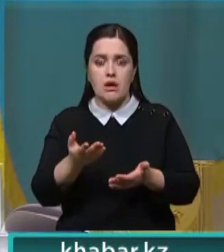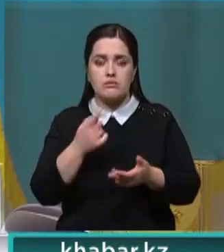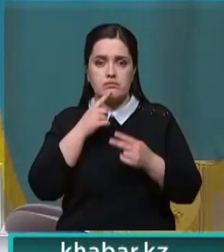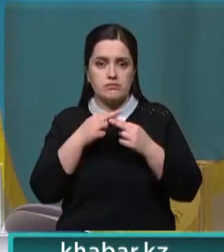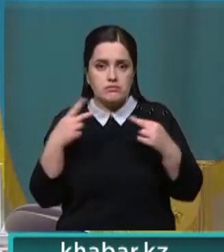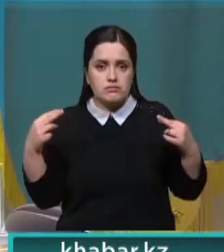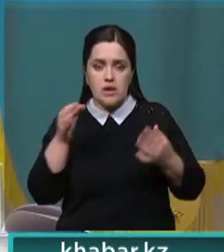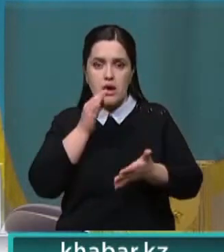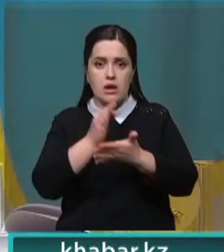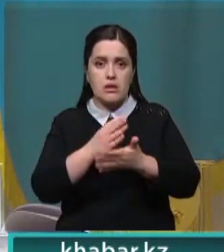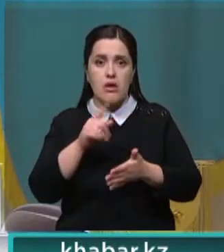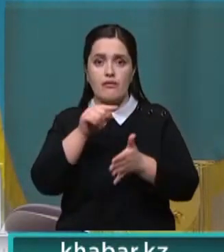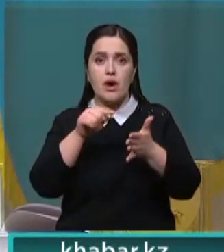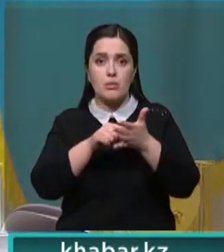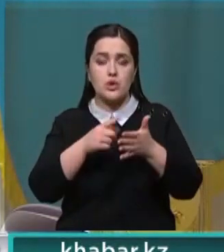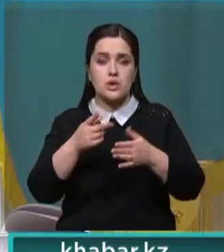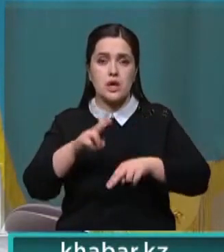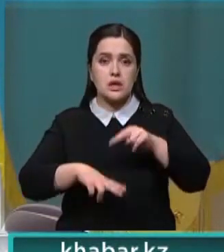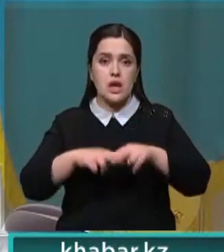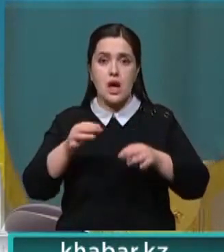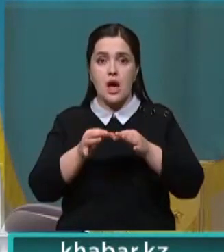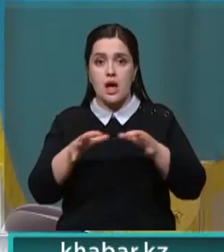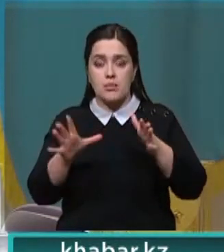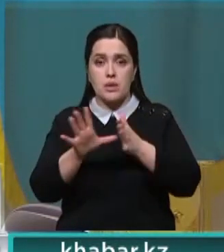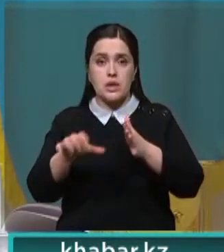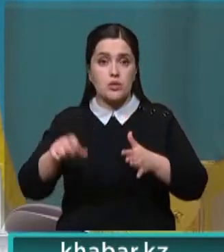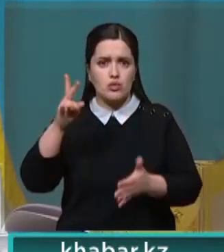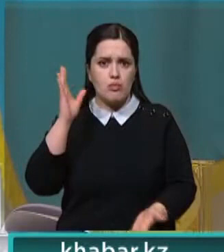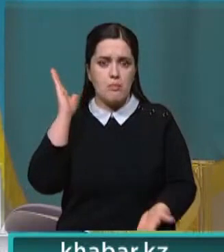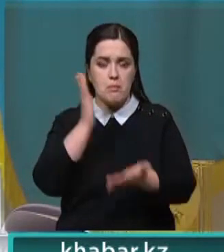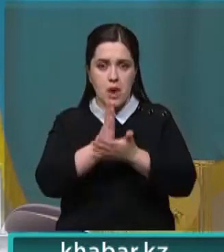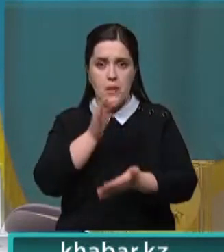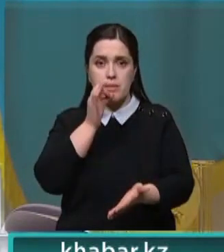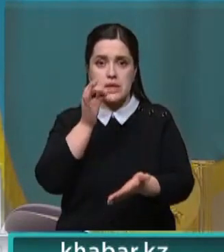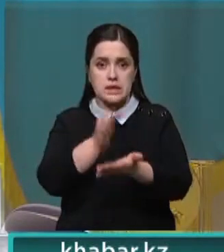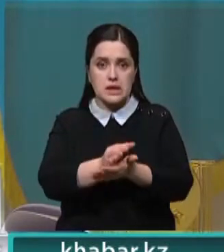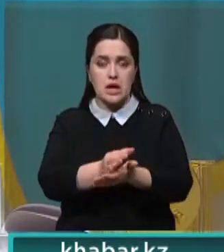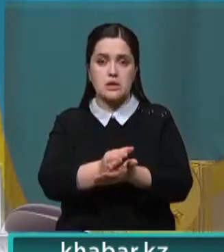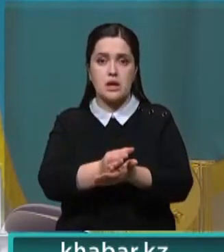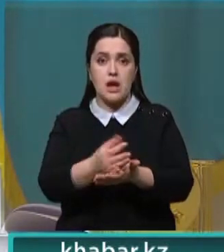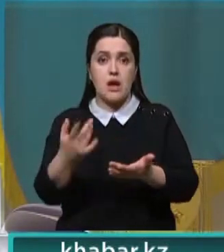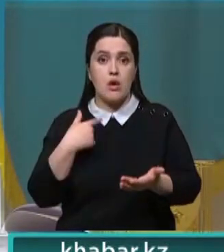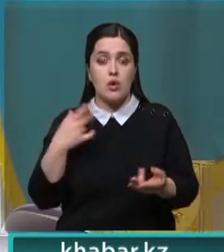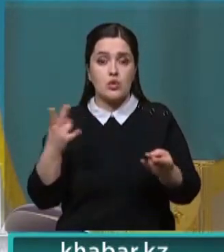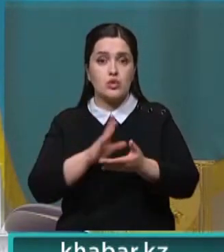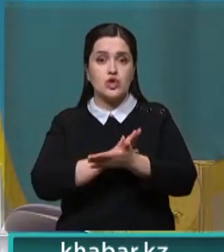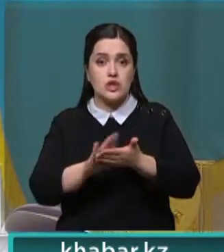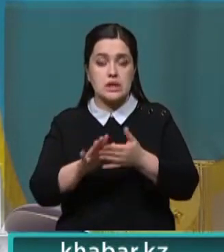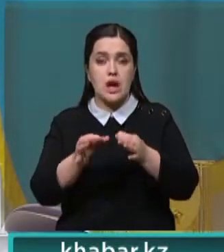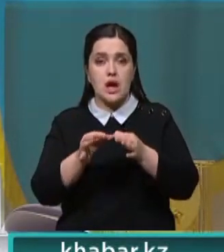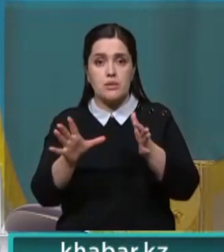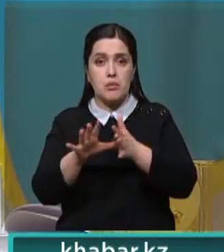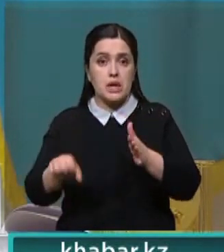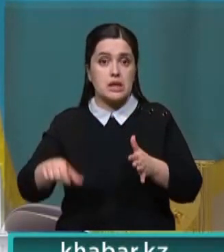на вопросы о строительстве атомной станции. А ведь нужно прямо сказать, без чистой атомной энергии мы потеряем